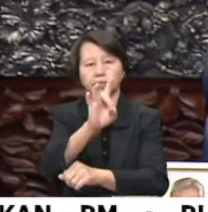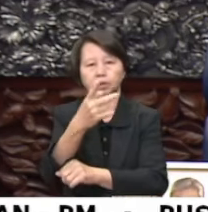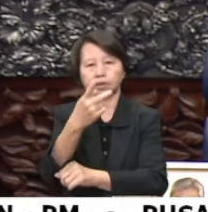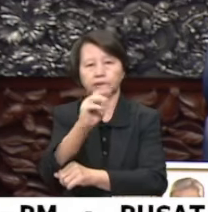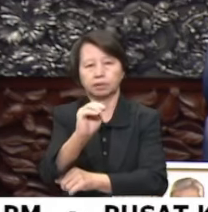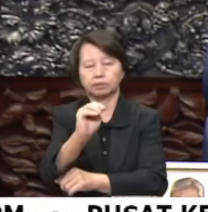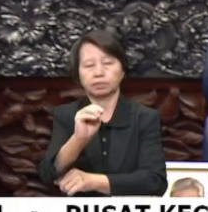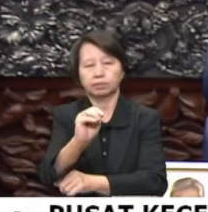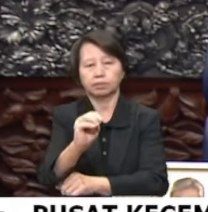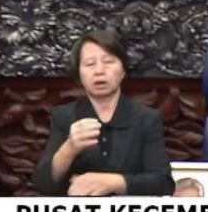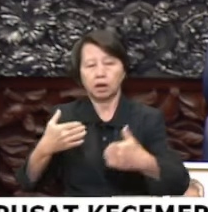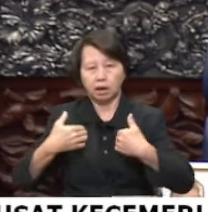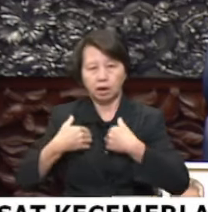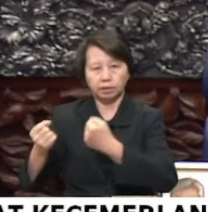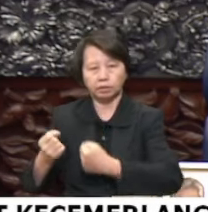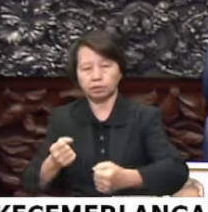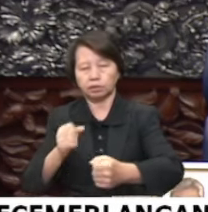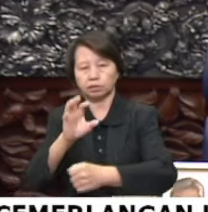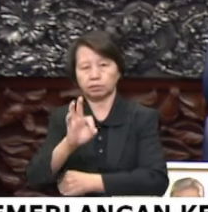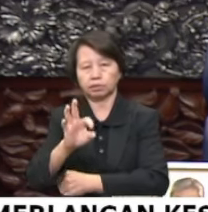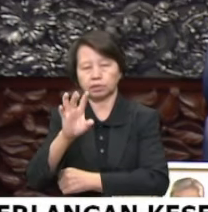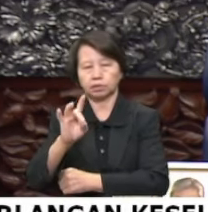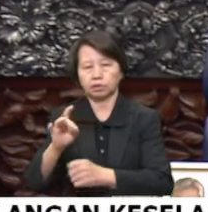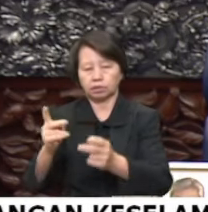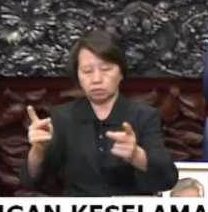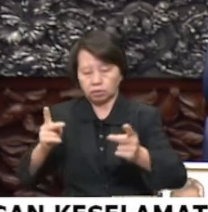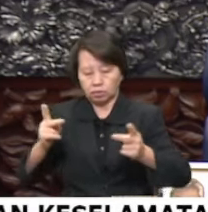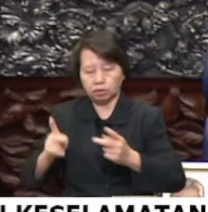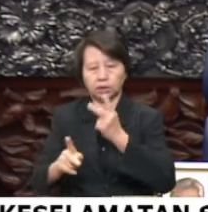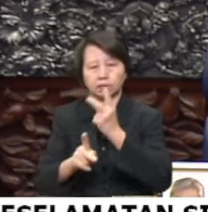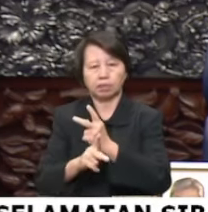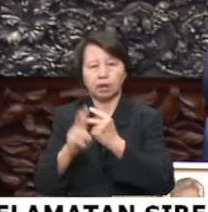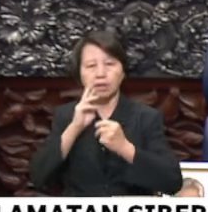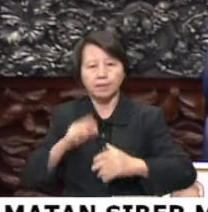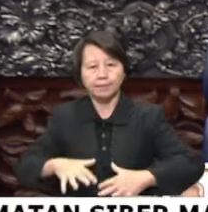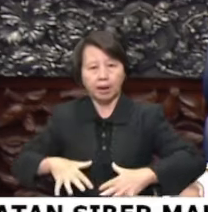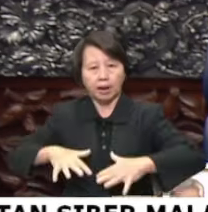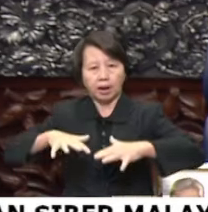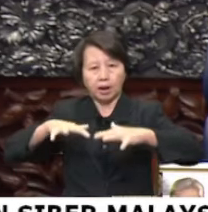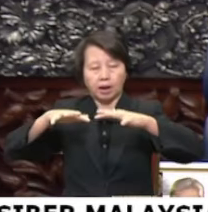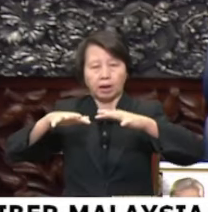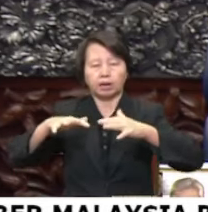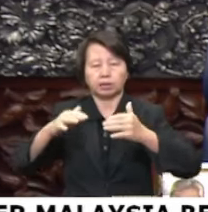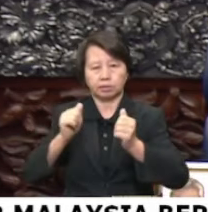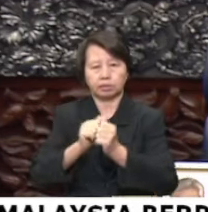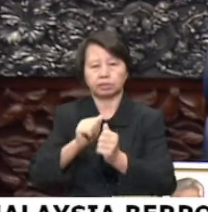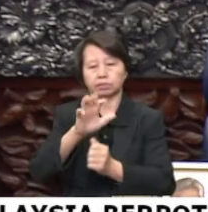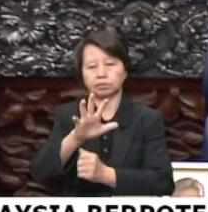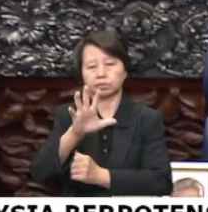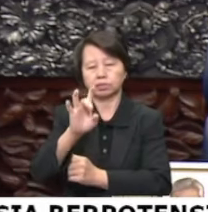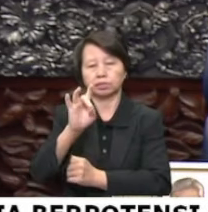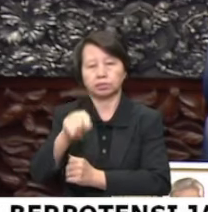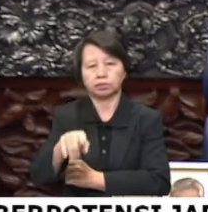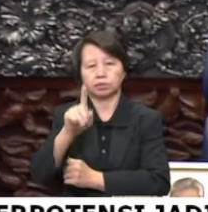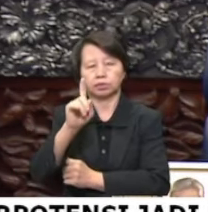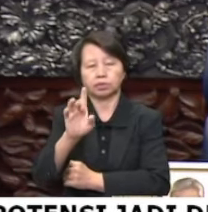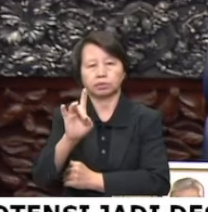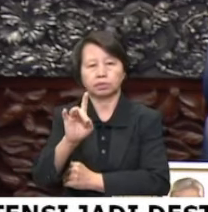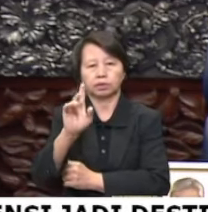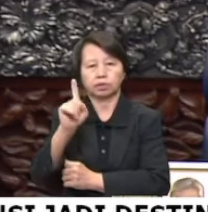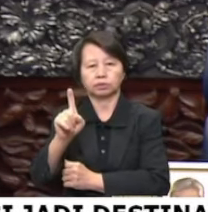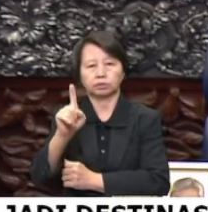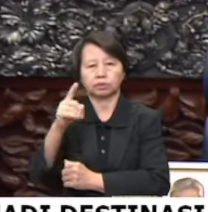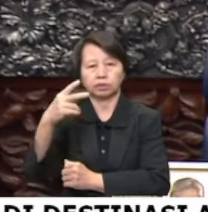km. Terdapat 98 buah kolam takungan banjir dengan jumlah luas 58.81